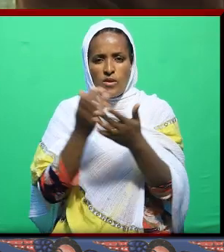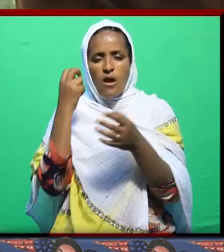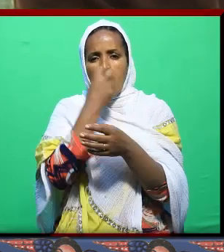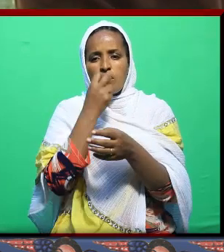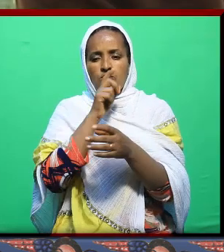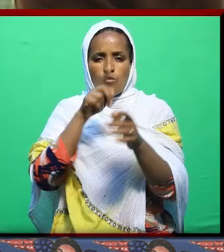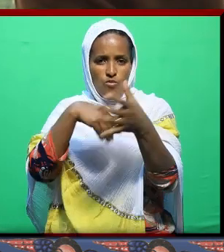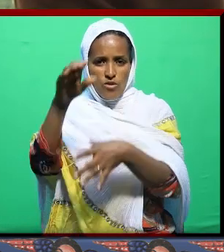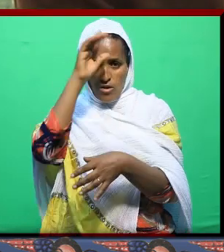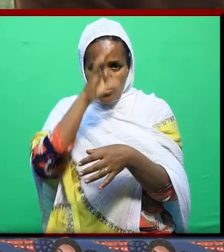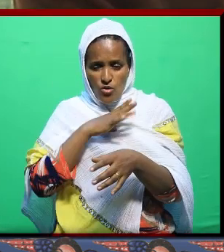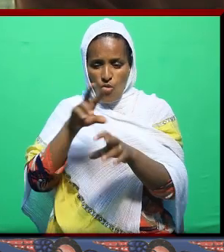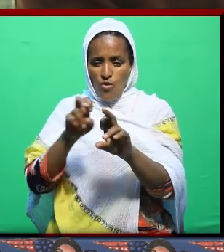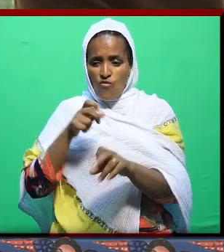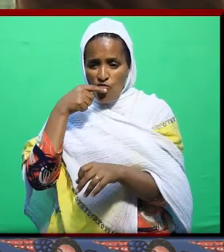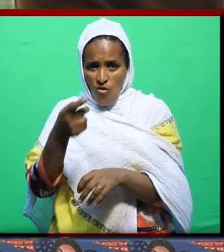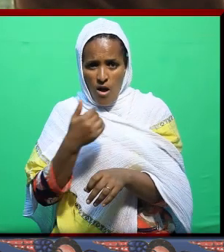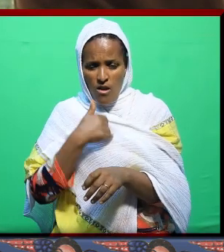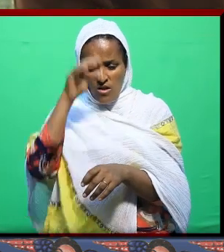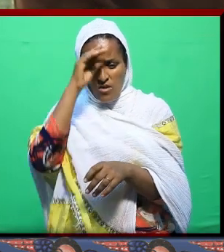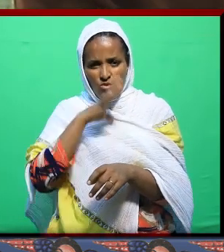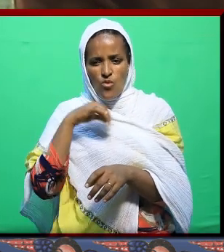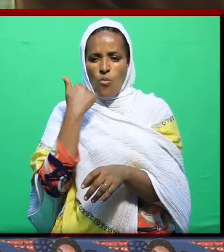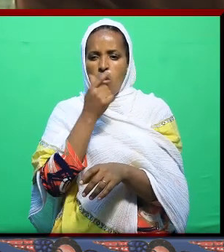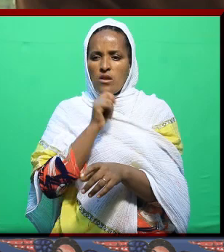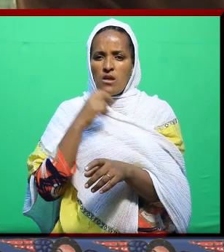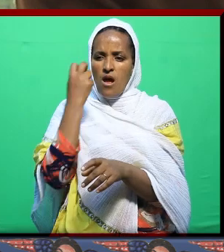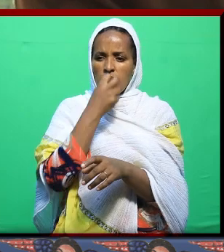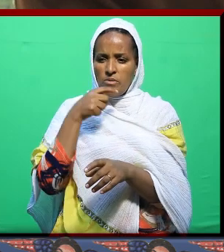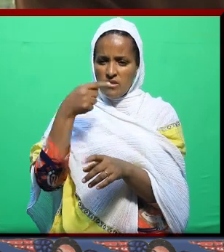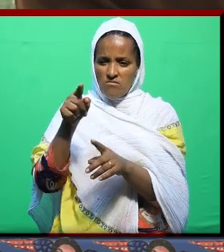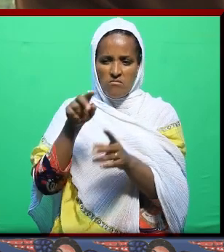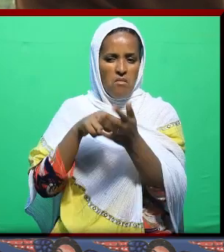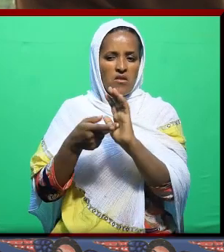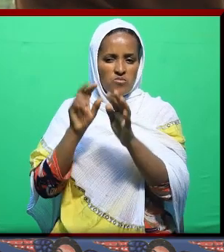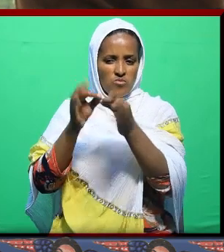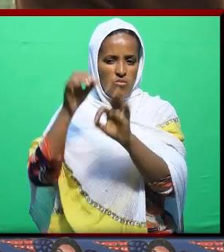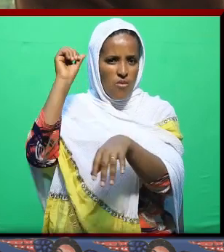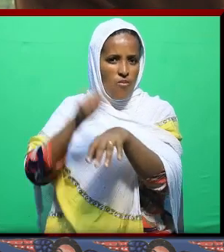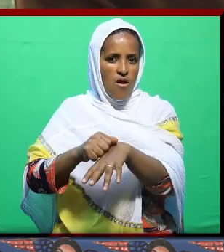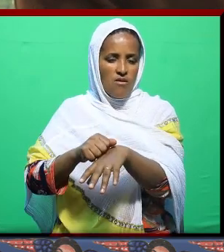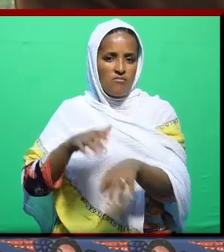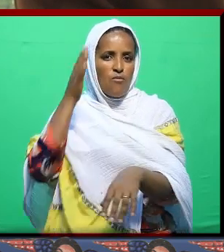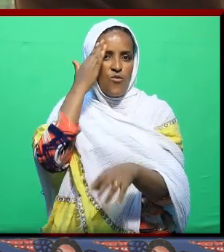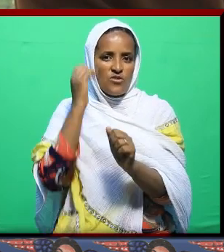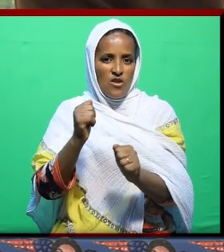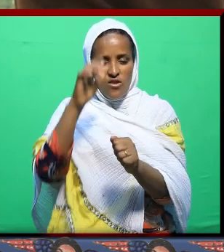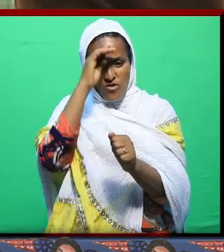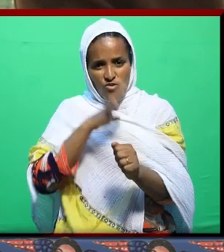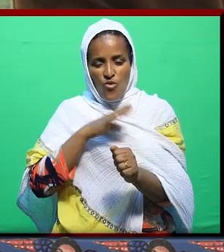ክፉም ነገር ከአንደበት ነው የሚወጣው። ሰው ክፉ ከተናገረ የሰውየው ማንነት እንደ አንደበቱ ይገለጻል ይባላል፣ ማንነቱ